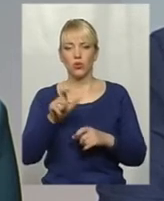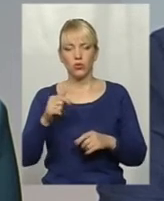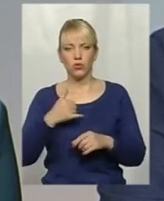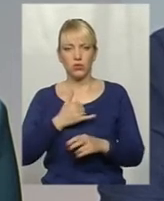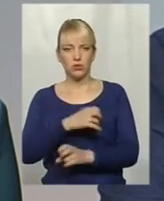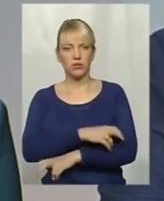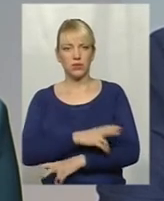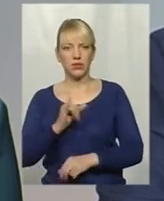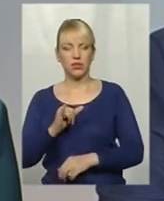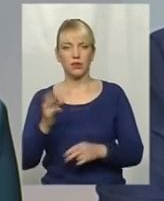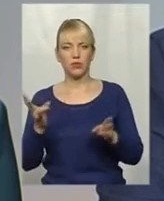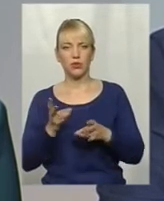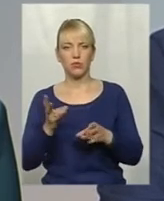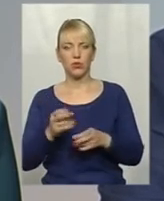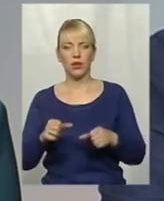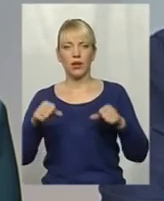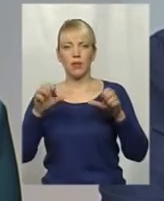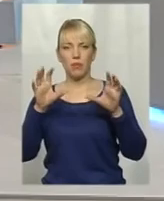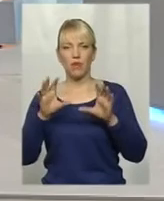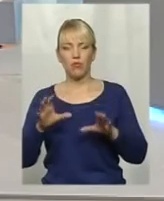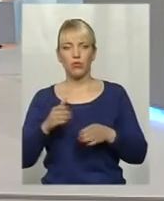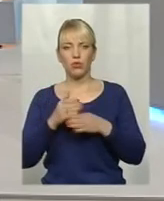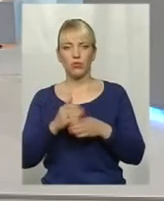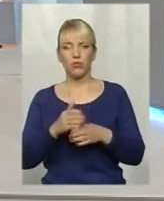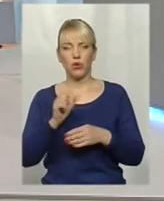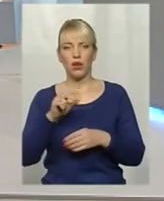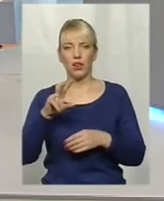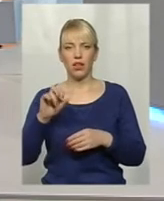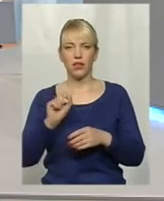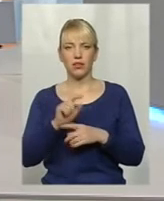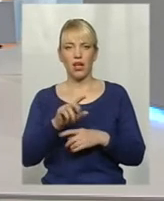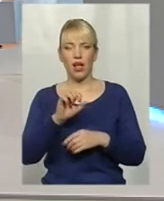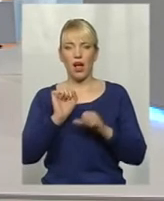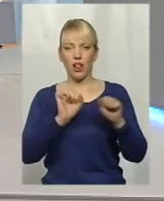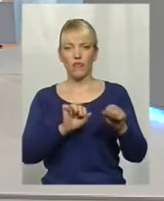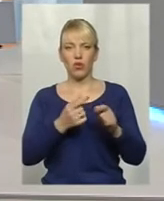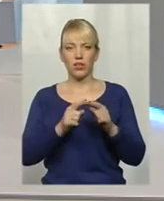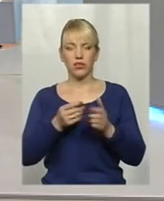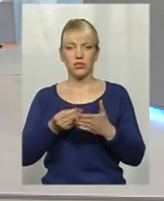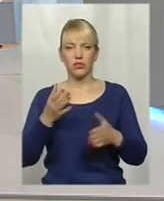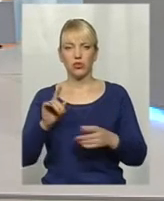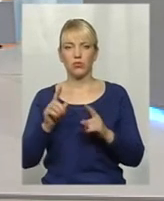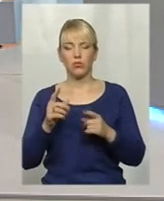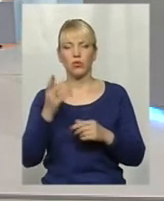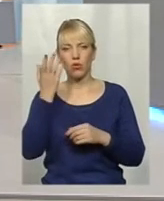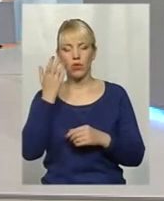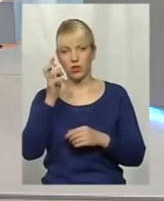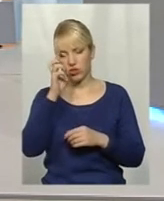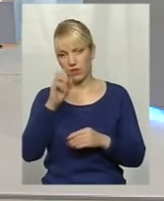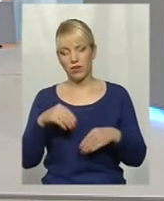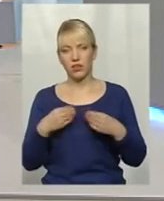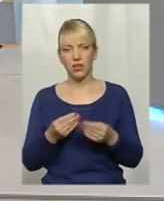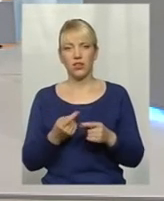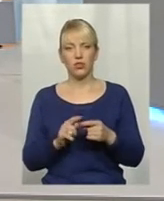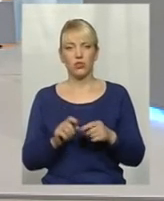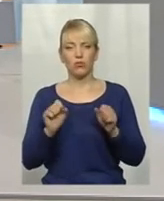багато хто потребує правової допомоги, але піти до адвоката – це часто дорого, не по карману. Тому саме коли держава надає цю